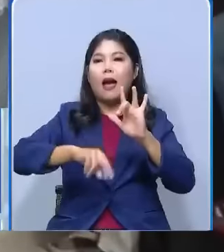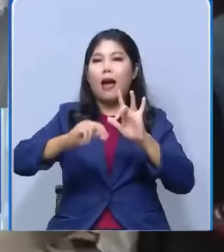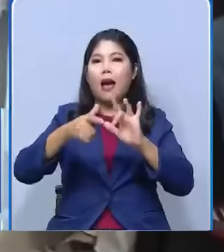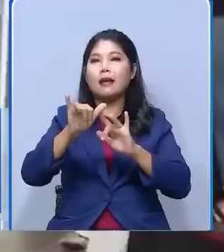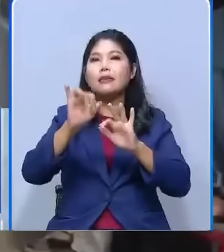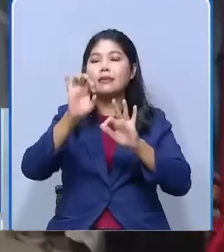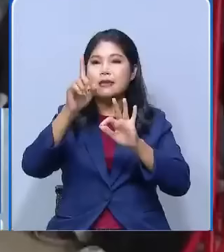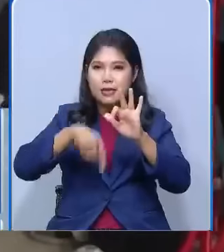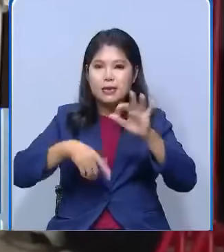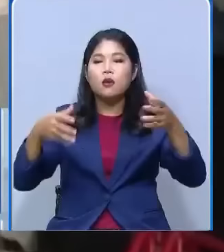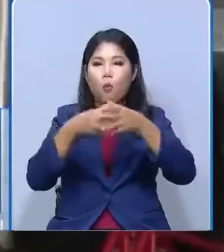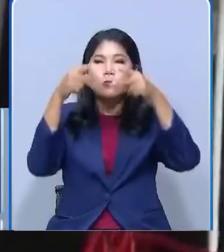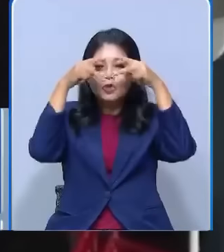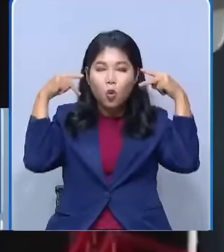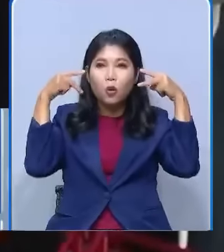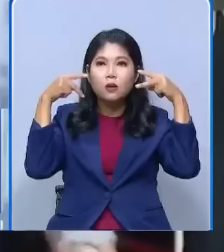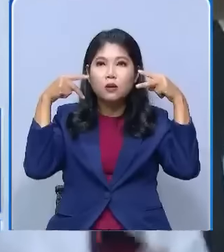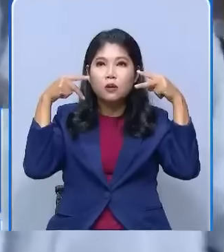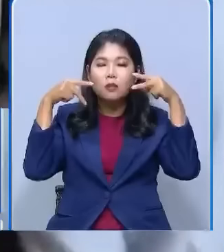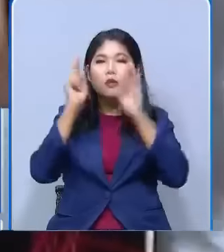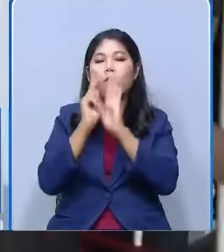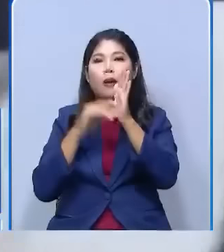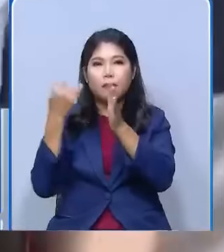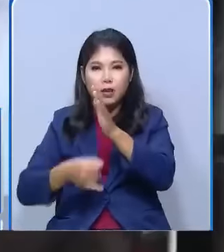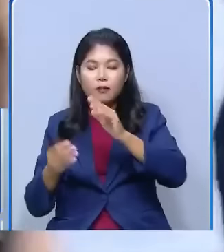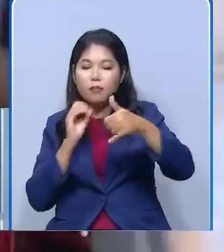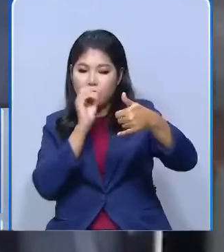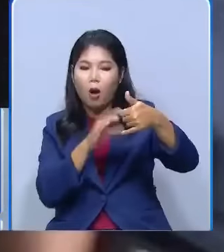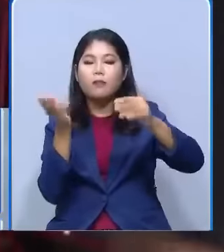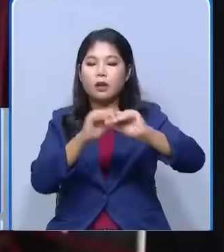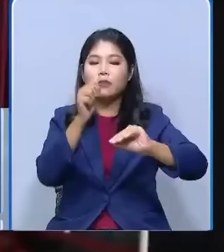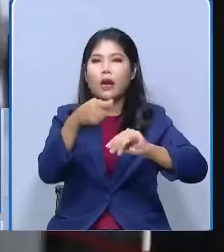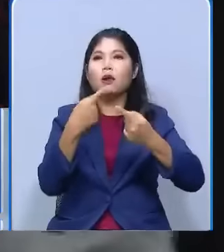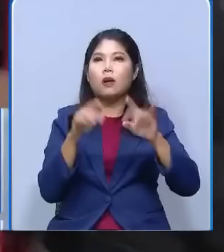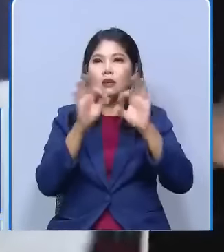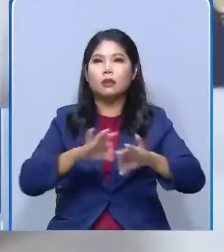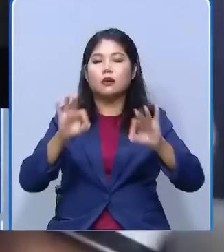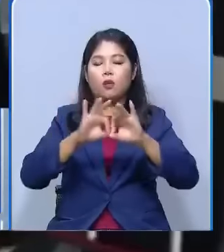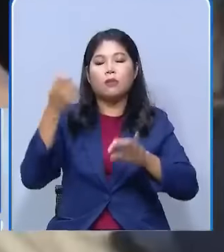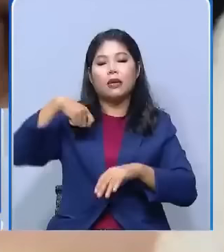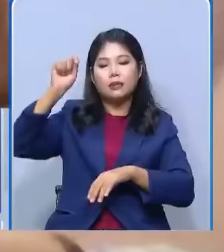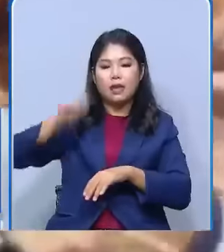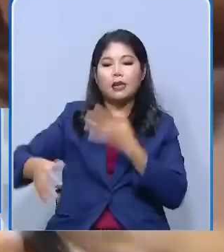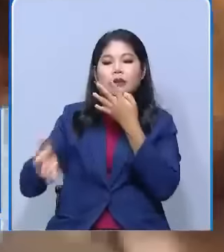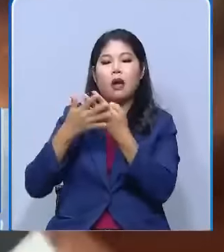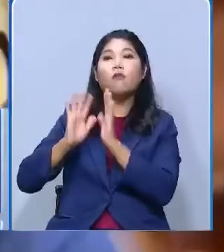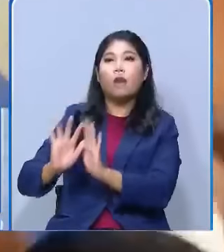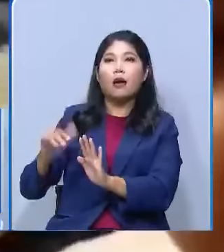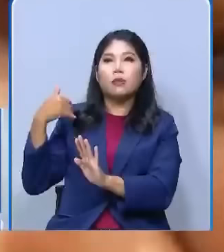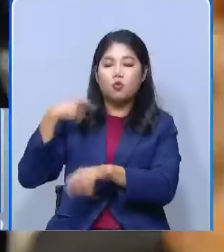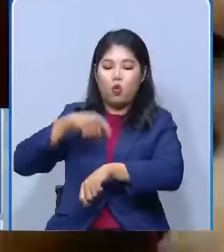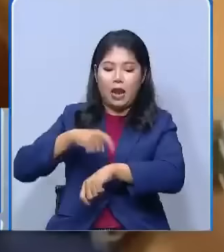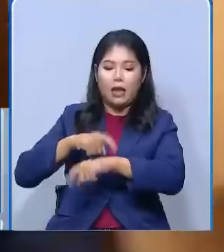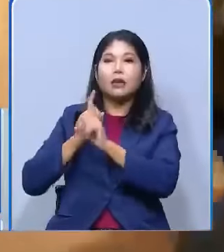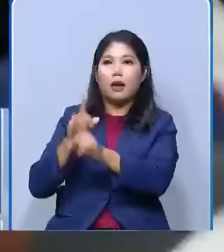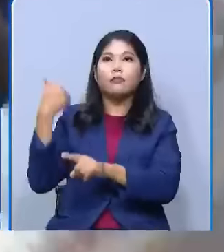แจ้งข้อหาเพิ่มในเรือนจำแต่ก็คือมีปัญหาเรื่องของระยะเวลาในการขออำนาจศาลฝากขังเพราะว่าก่อนหน้านี้เนี่ยคือตำรว